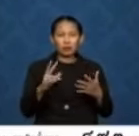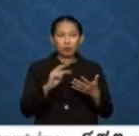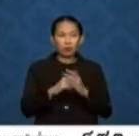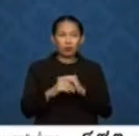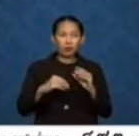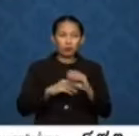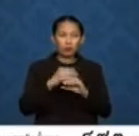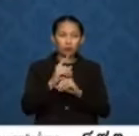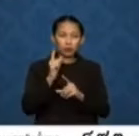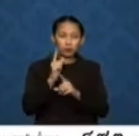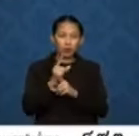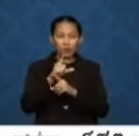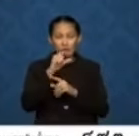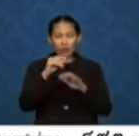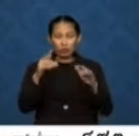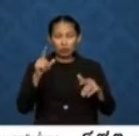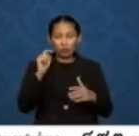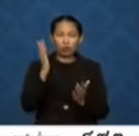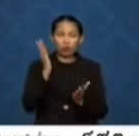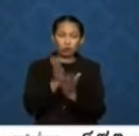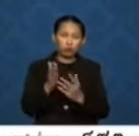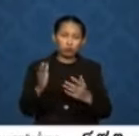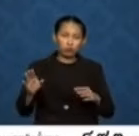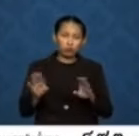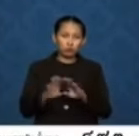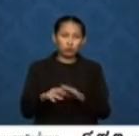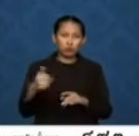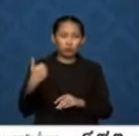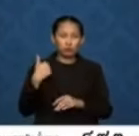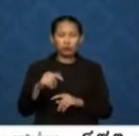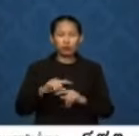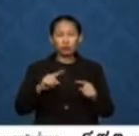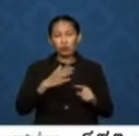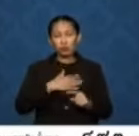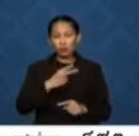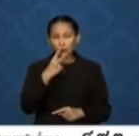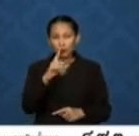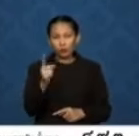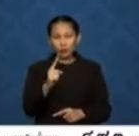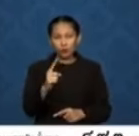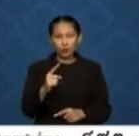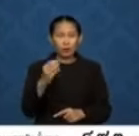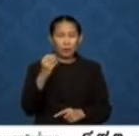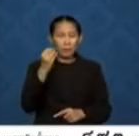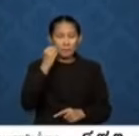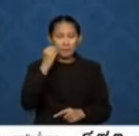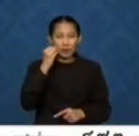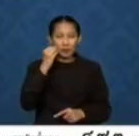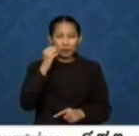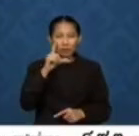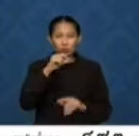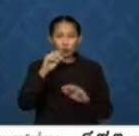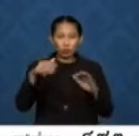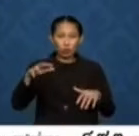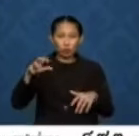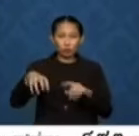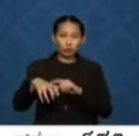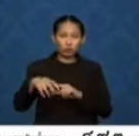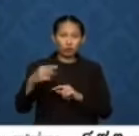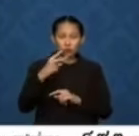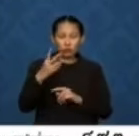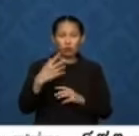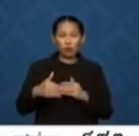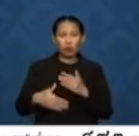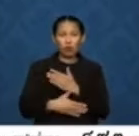งการเลี้ยงนกแอ่นต้องหยุดชะงักไปแต่ถึงอย่างไรก็ตามค่ะดิฉันยังมองว่าธุรกิจบ้านนกแอ่นนี้ถือเป็นโอกาสที่สำคัญ